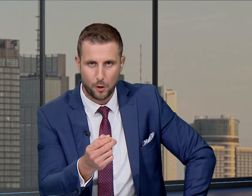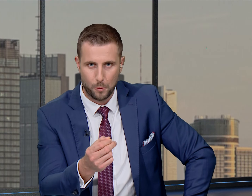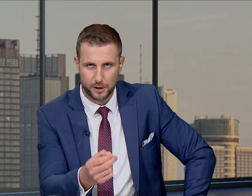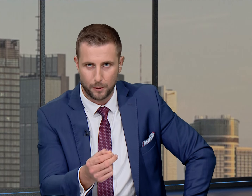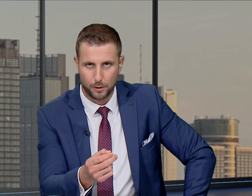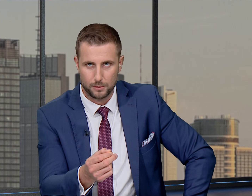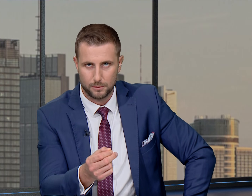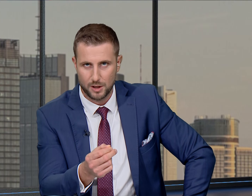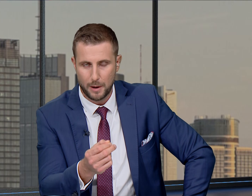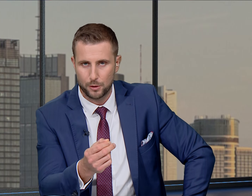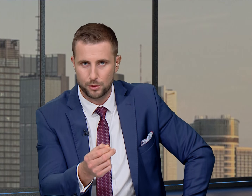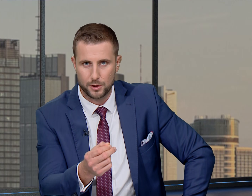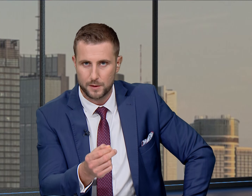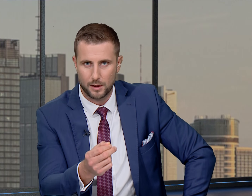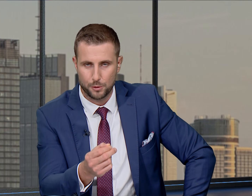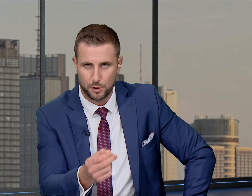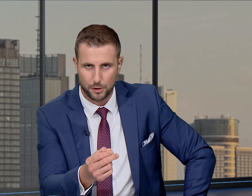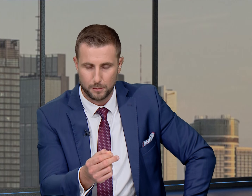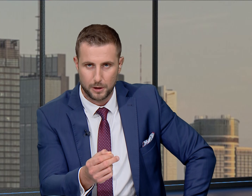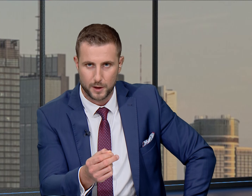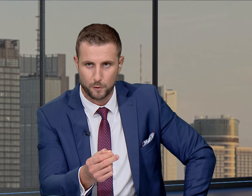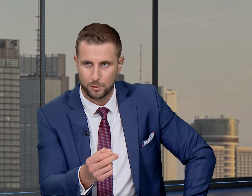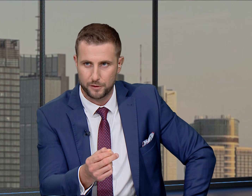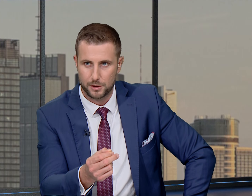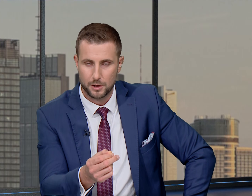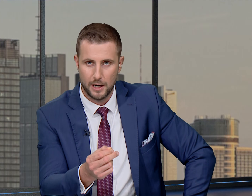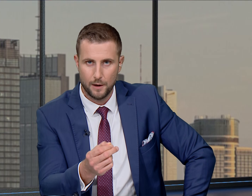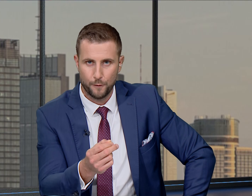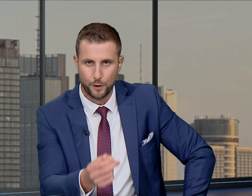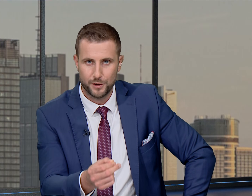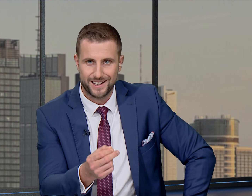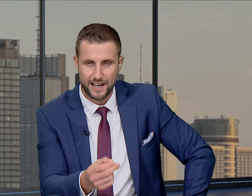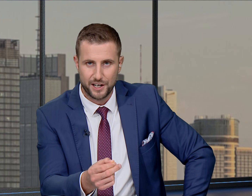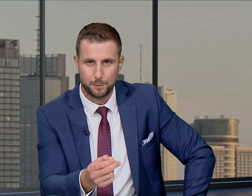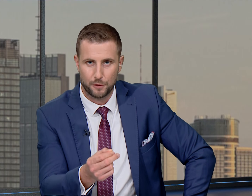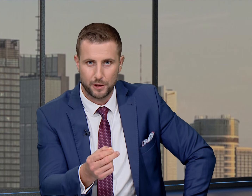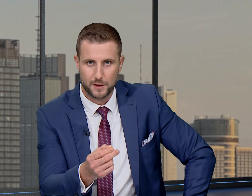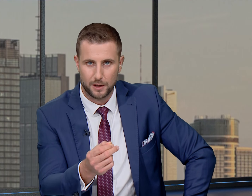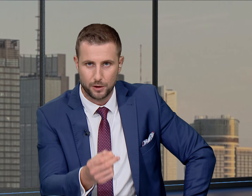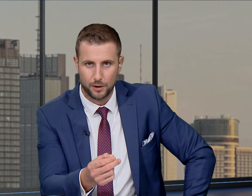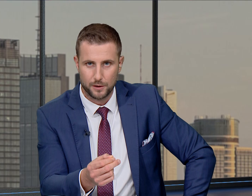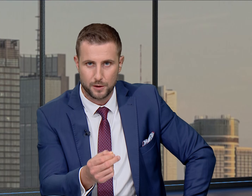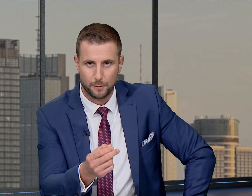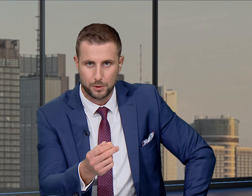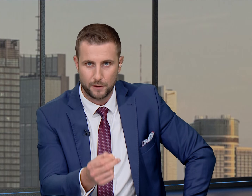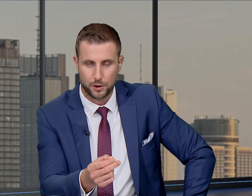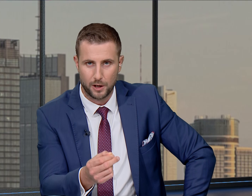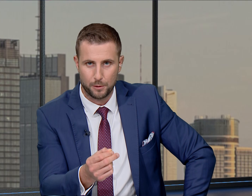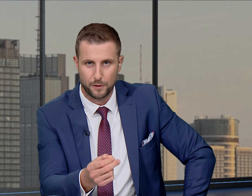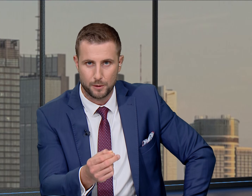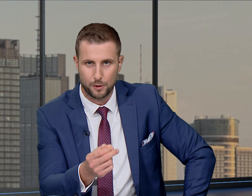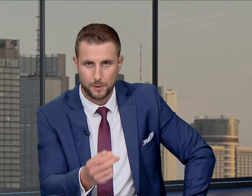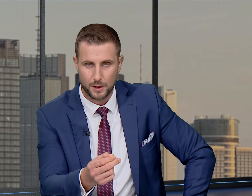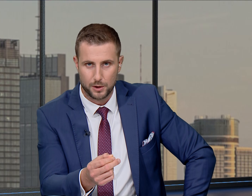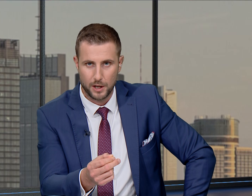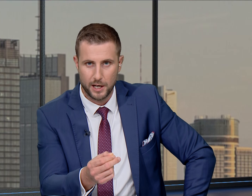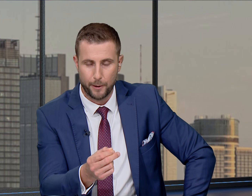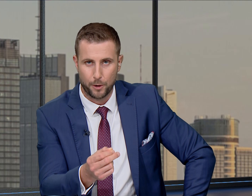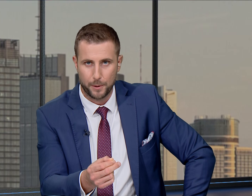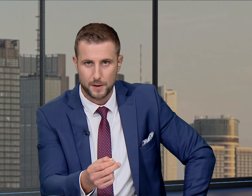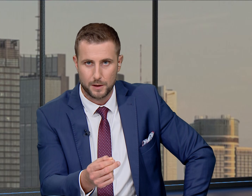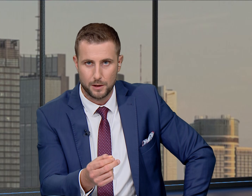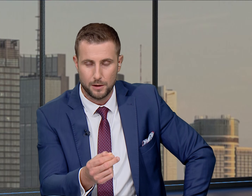żeby to nam nie umknęło. Nie mamy dużo czasu, ale musimy o tym kilka słów powiedzieć. Von der Leyen potwierdza to, co przedwczoraj powiedział